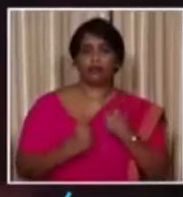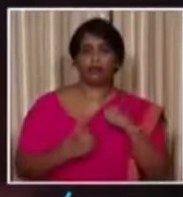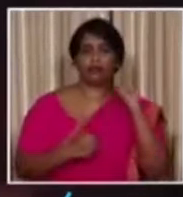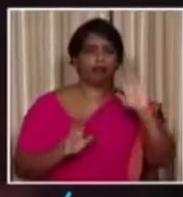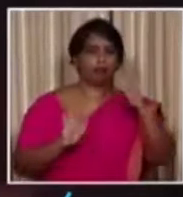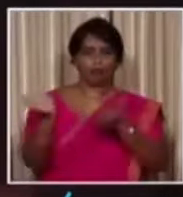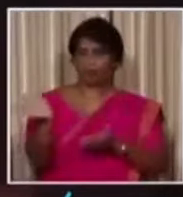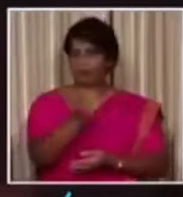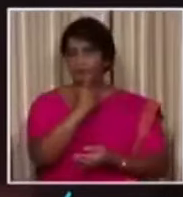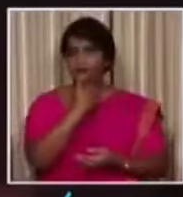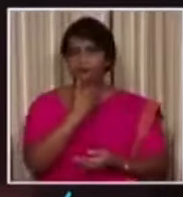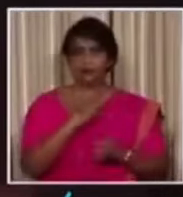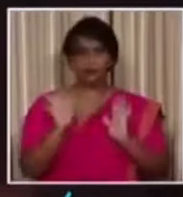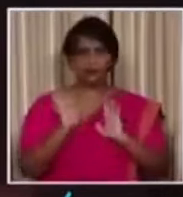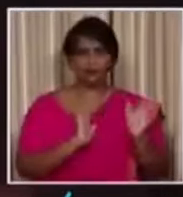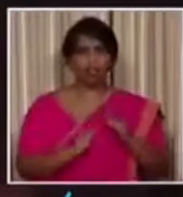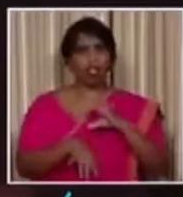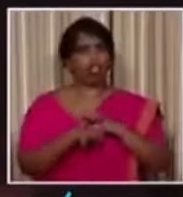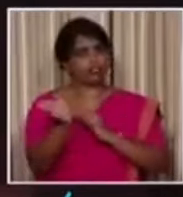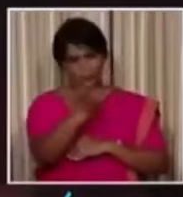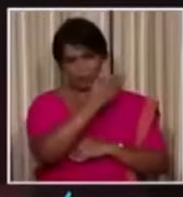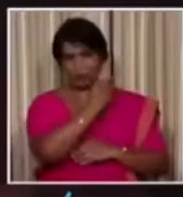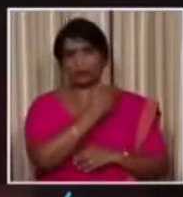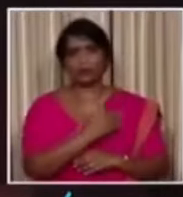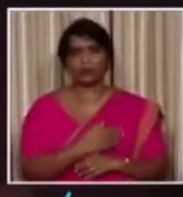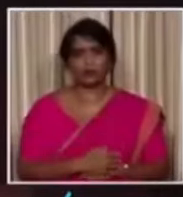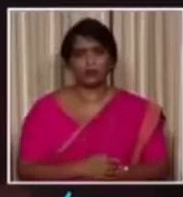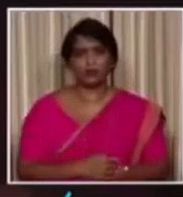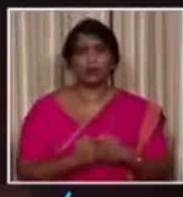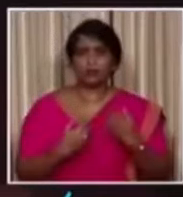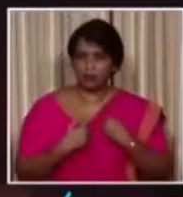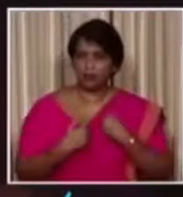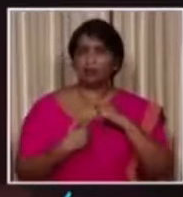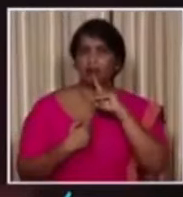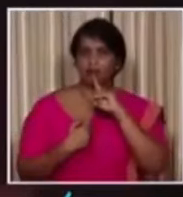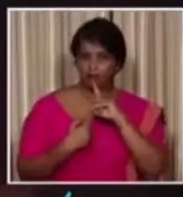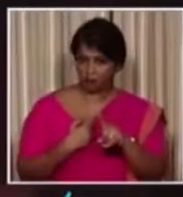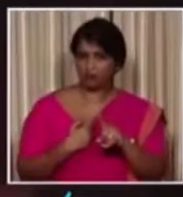ඒගොල්ලෝ ආපහු හරවලා යවනවා යන්න කරුණාකරලා රෝහලට කියලා. මං අහන්නේ